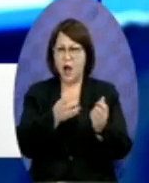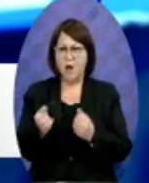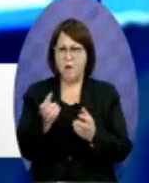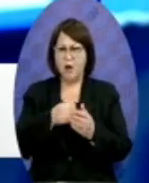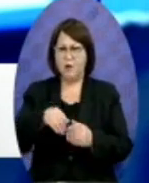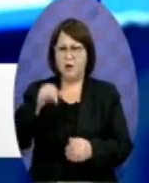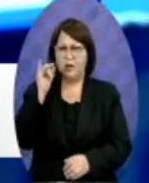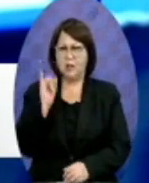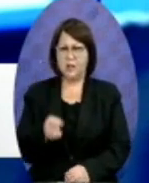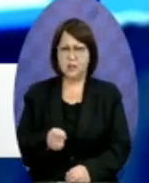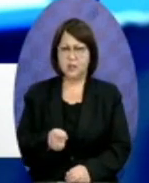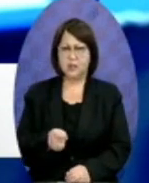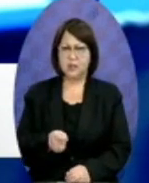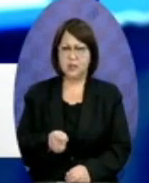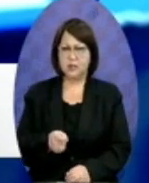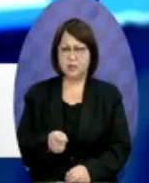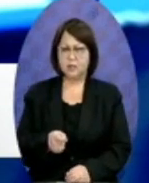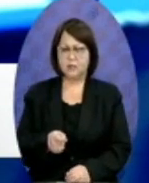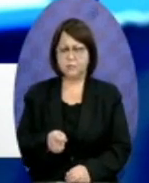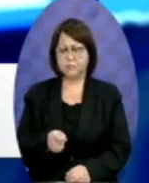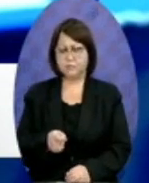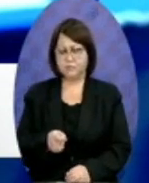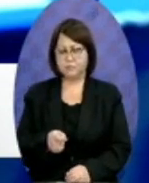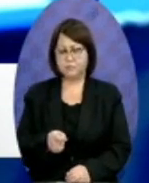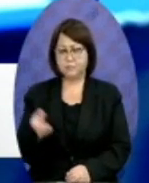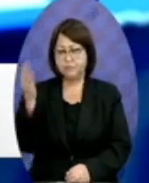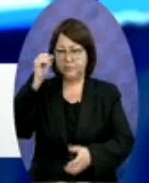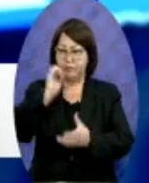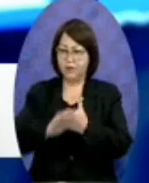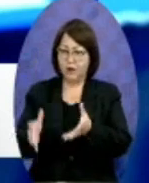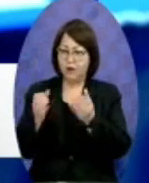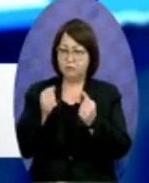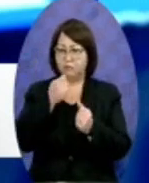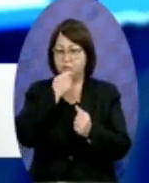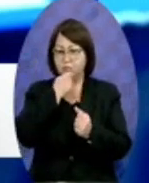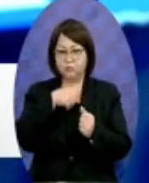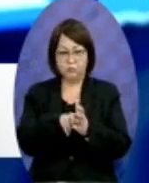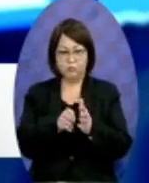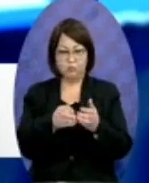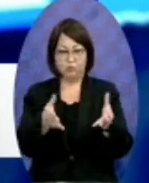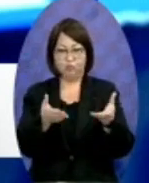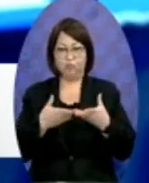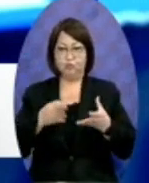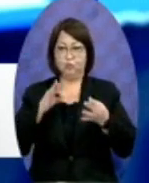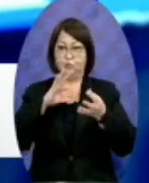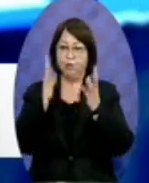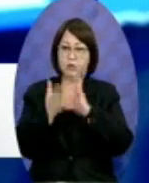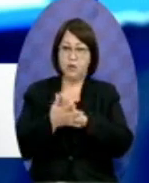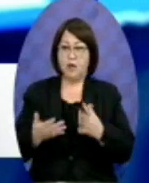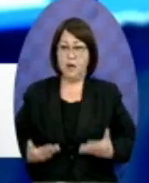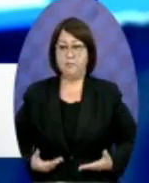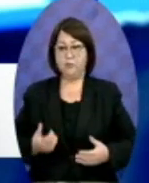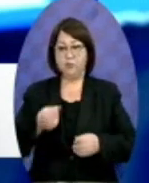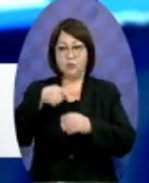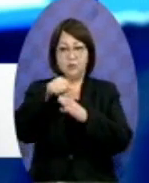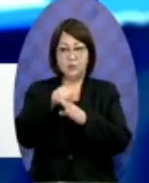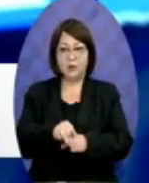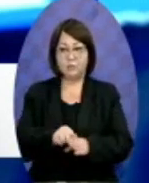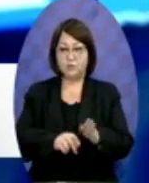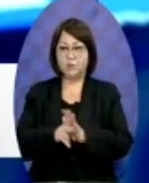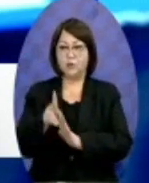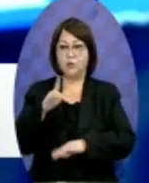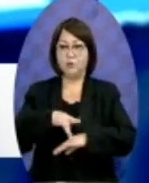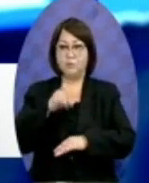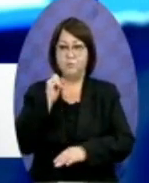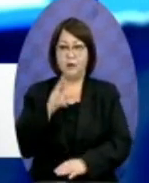байгаа зүйлсийг авах боломжийг бий болгооч байгаа ч гэсэн нөгөө талаасаа иргэдийн амжиргаа болон эдийн засагт чөдөр болж байна гэж үзэж байгаа юм. За энэ ч утгаараа бас Төв банк хэрэглээний